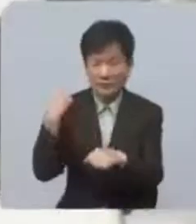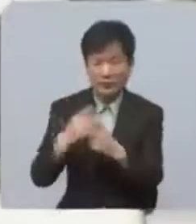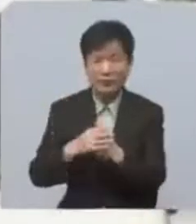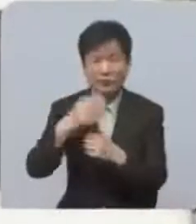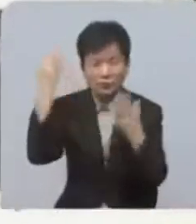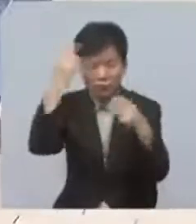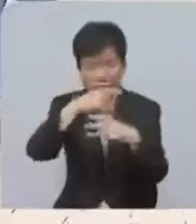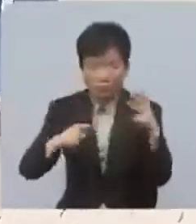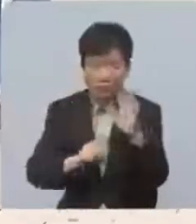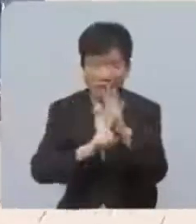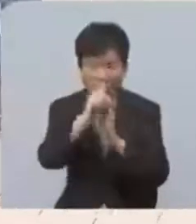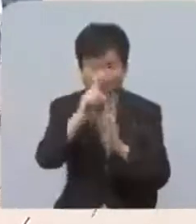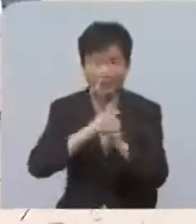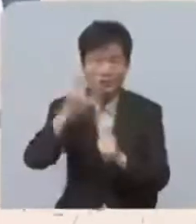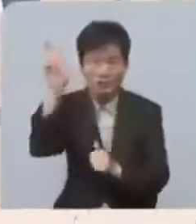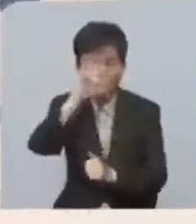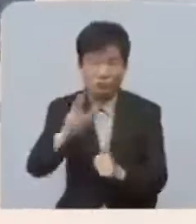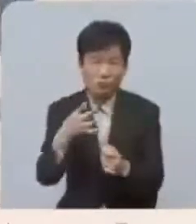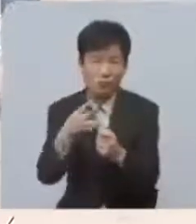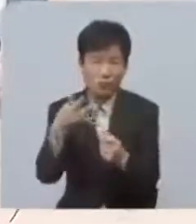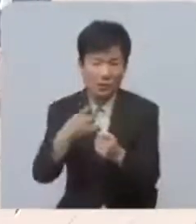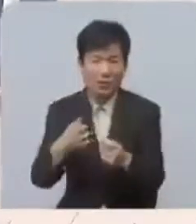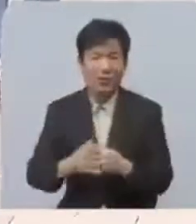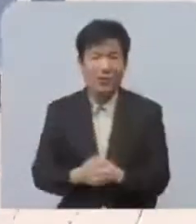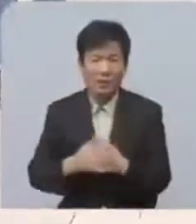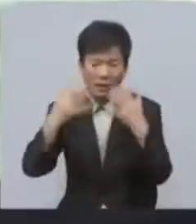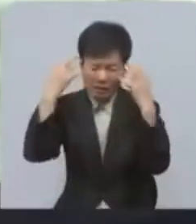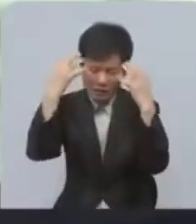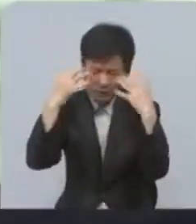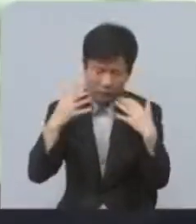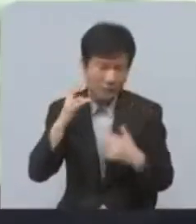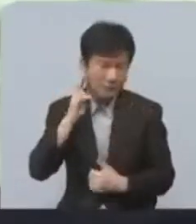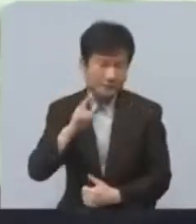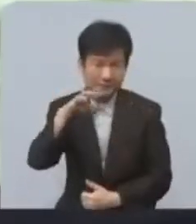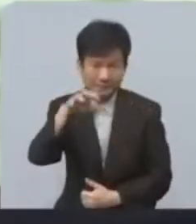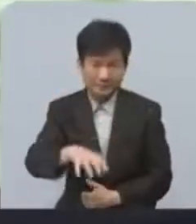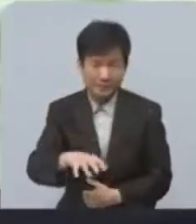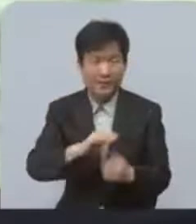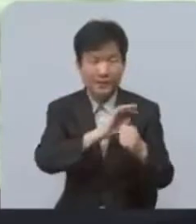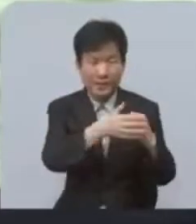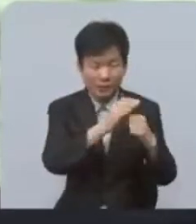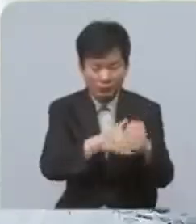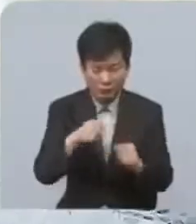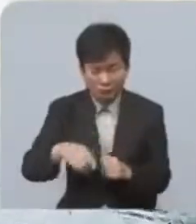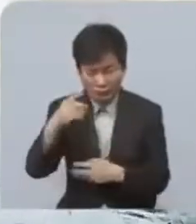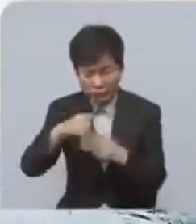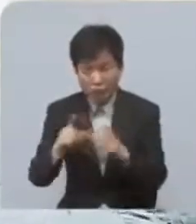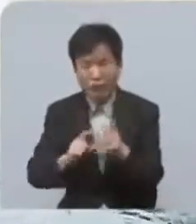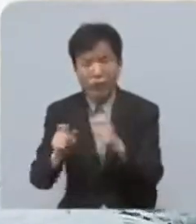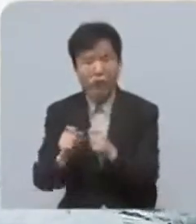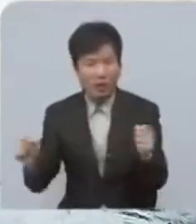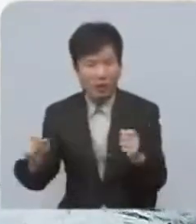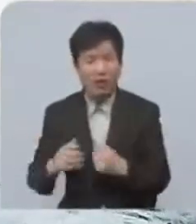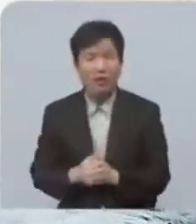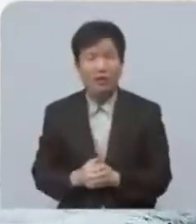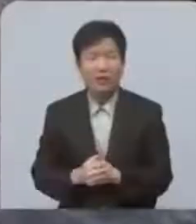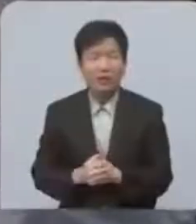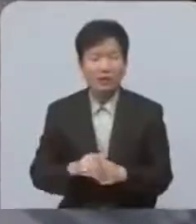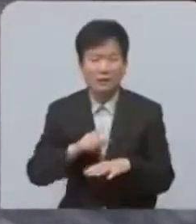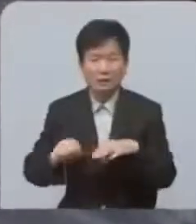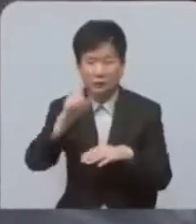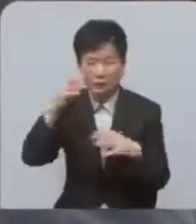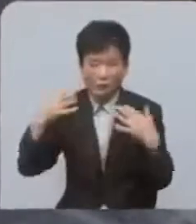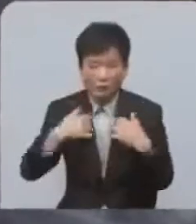청주의 폭염 일수도 전국 4위를 기록하며 더위로 악명 높은 대구보다 길었습니다. 하지만 자치단체는